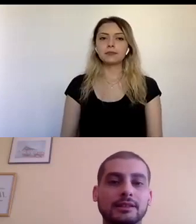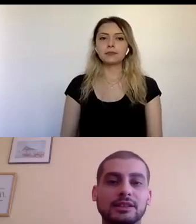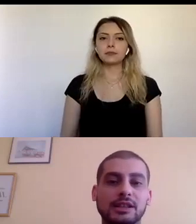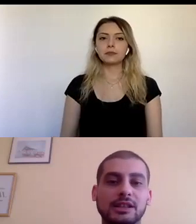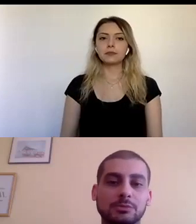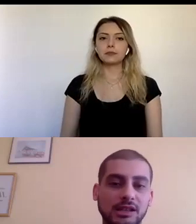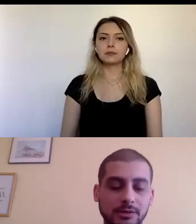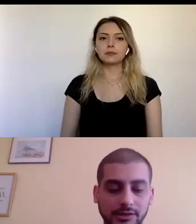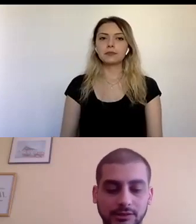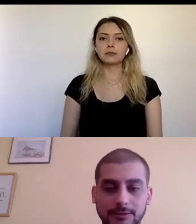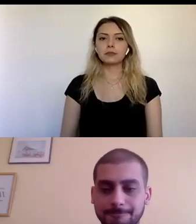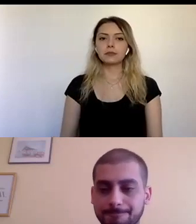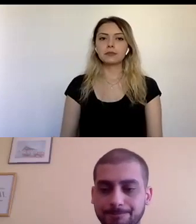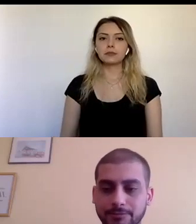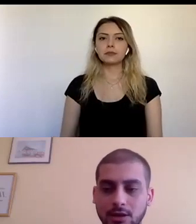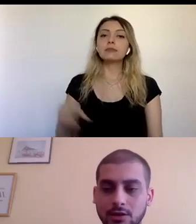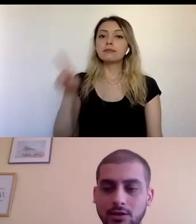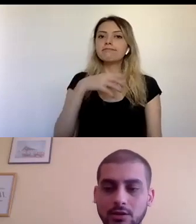güvenli iletişimini sağlayabilirsiniz.